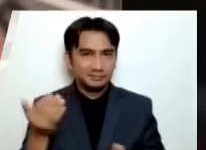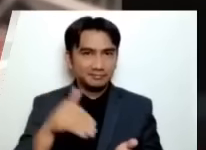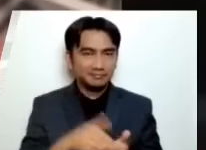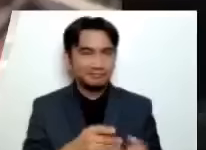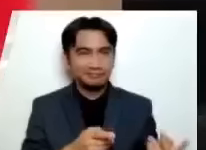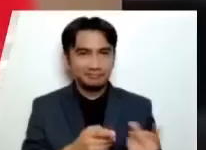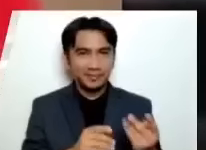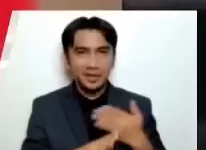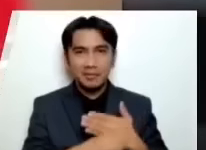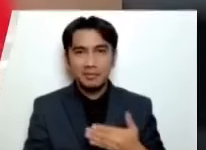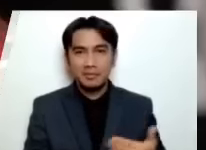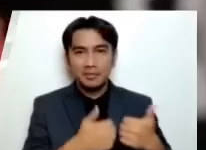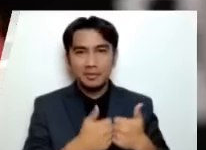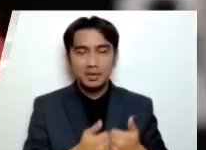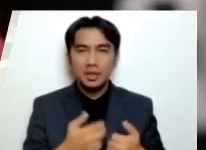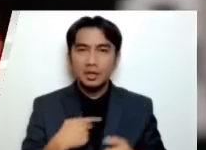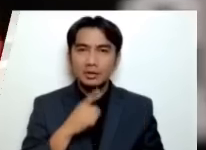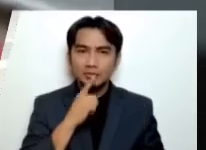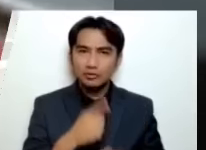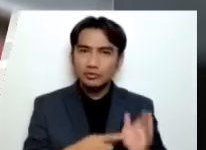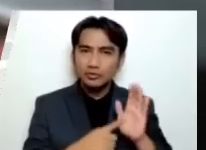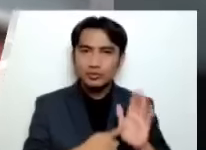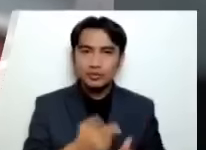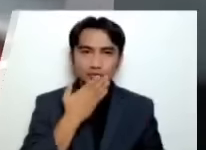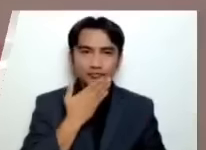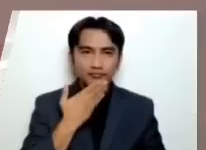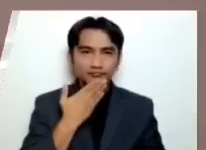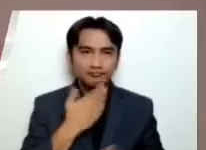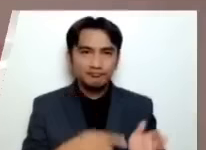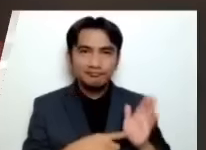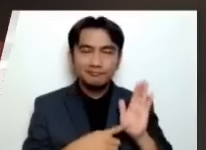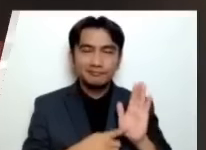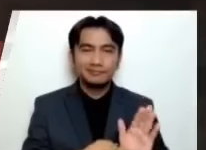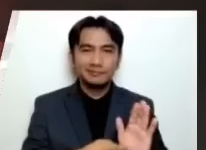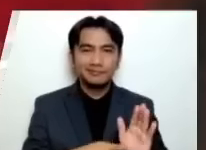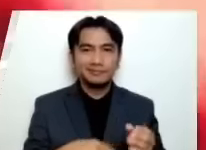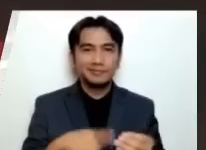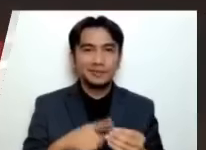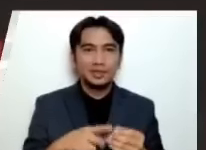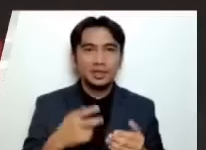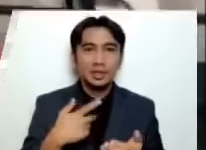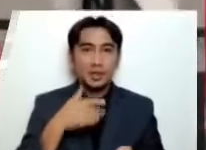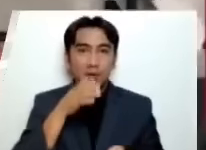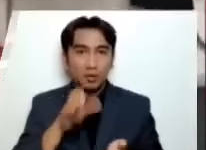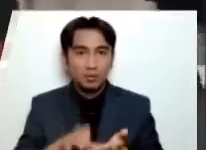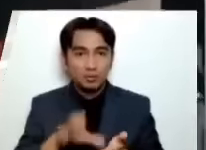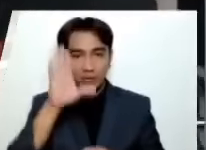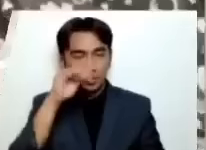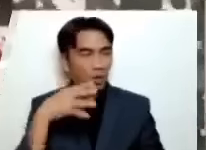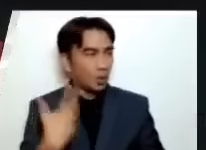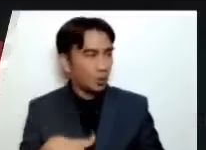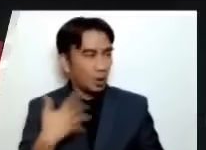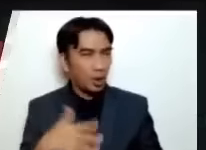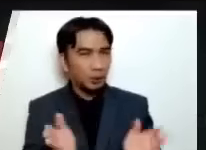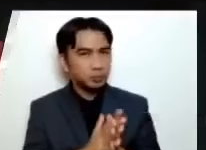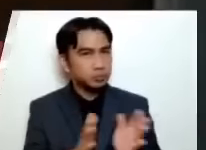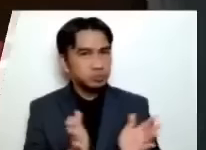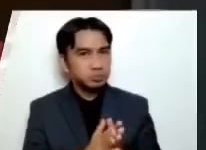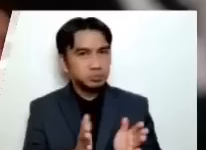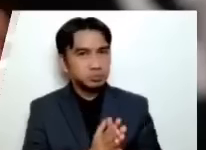fashion moments at food escapades niya sa Milan Fashion Week, nag-comment si Pancho ng wow, clapping, fire